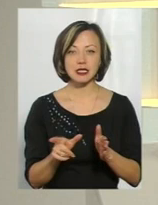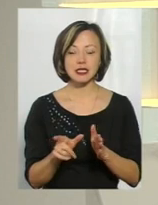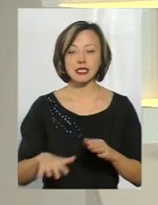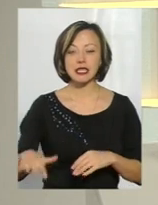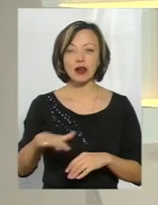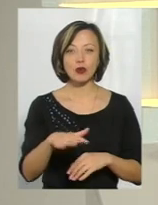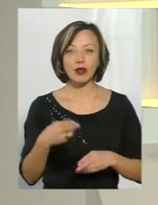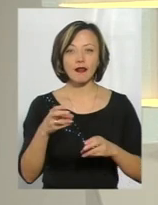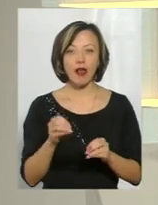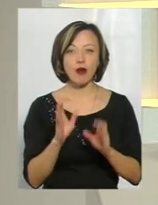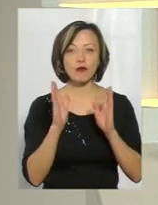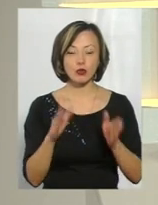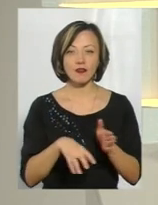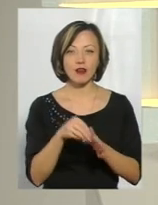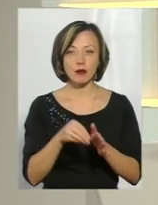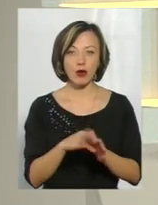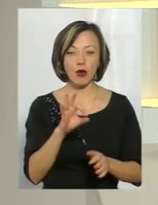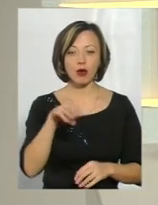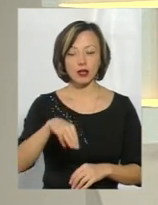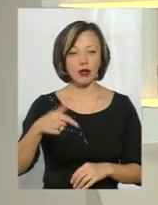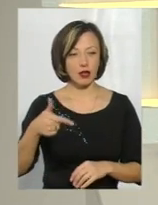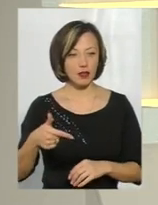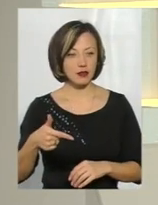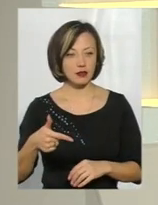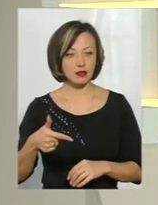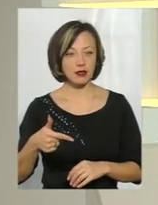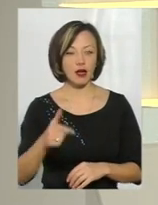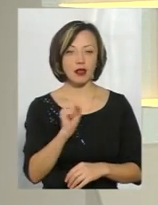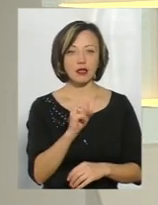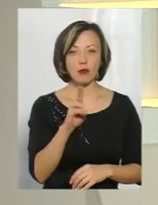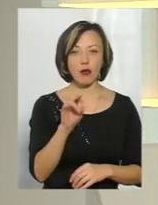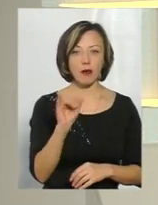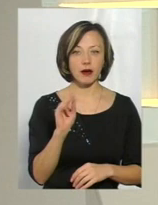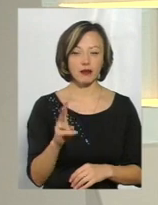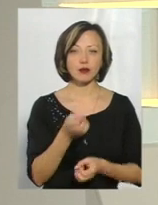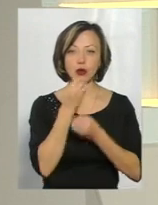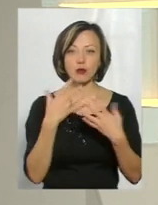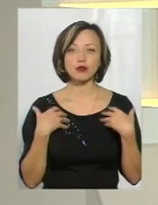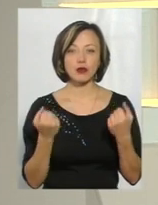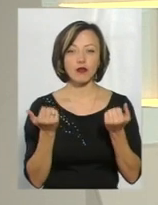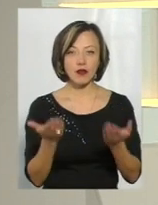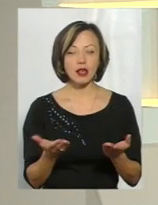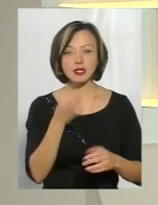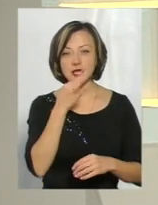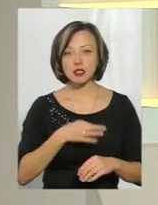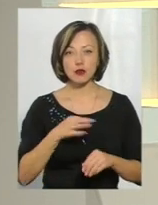території, де відбудуться вибори в об'єднані тергромади, Андрій Попик. Андрію, доброго здоров'я. Скажи, будь